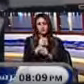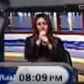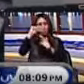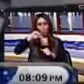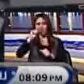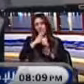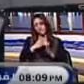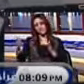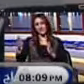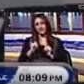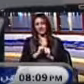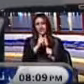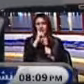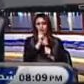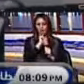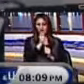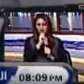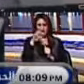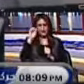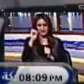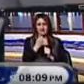ونبدا اولى فقرتنا 90 دقيقه.